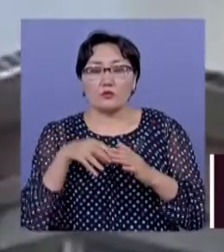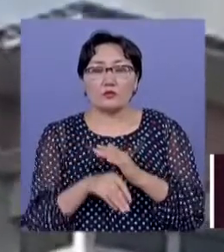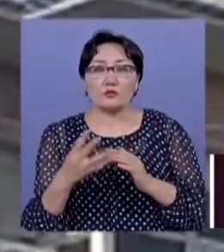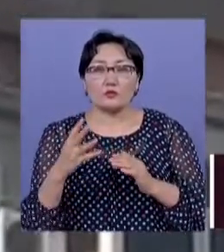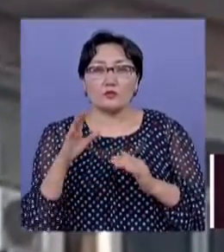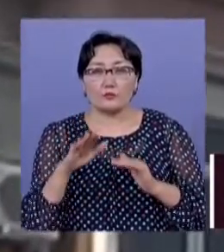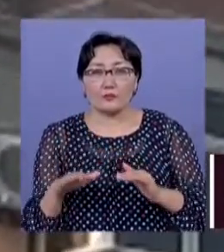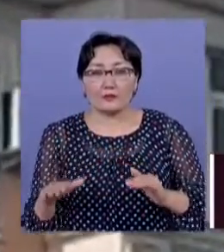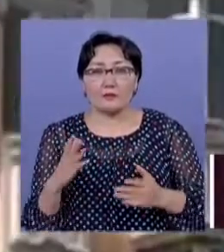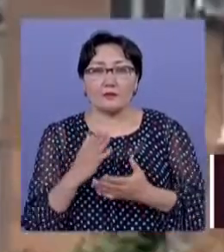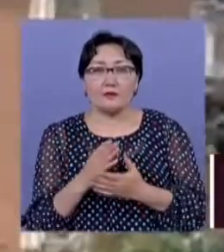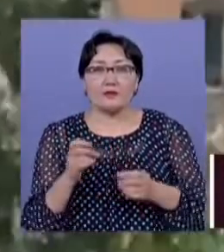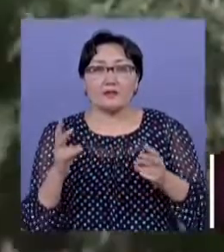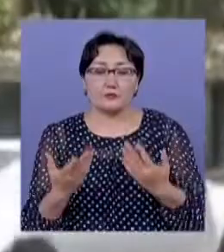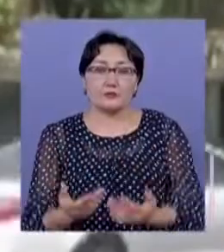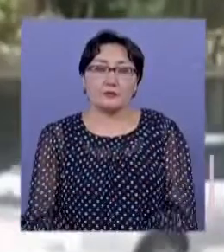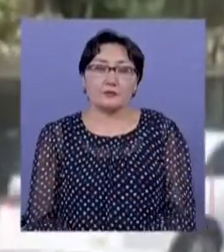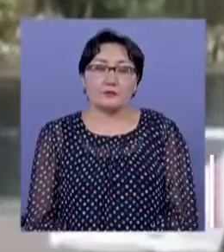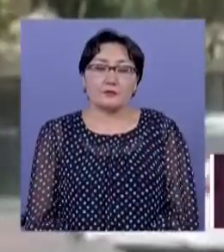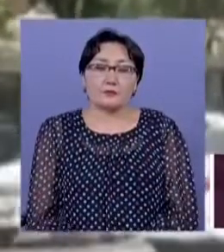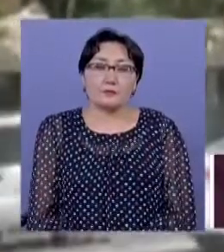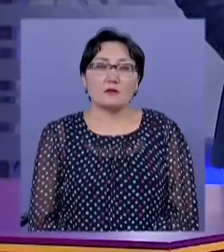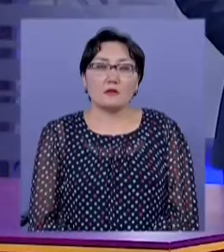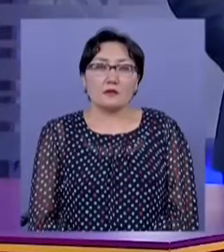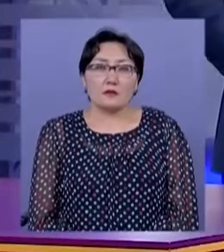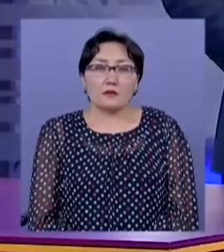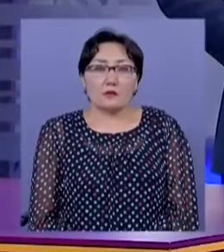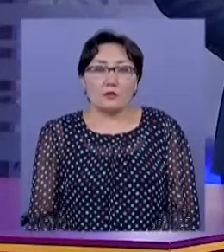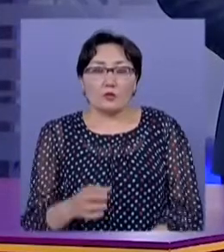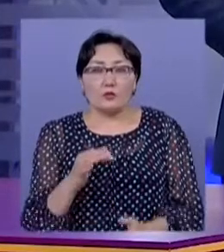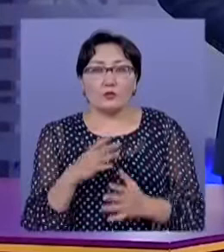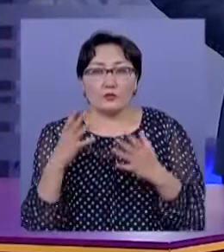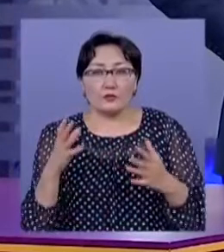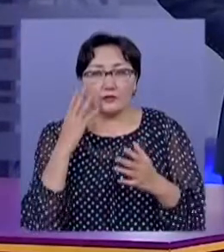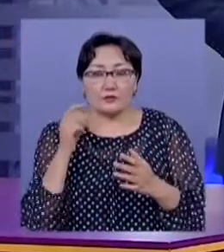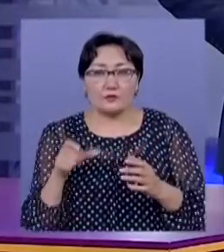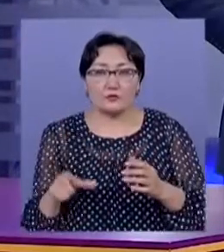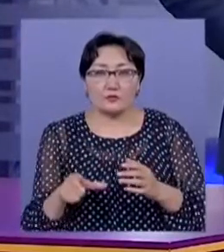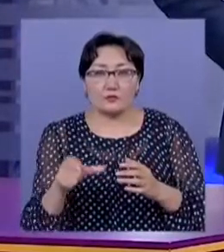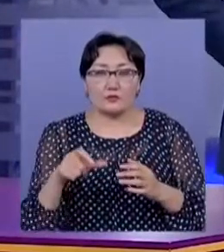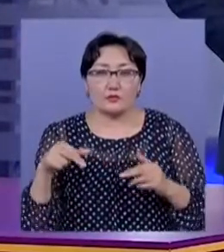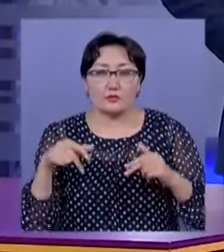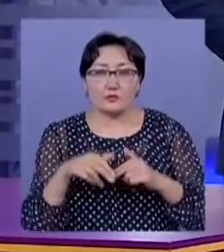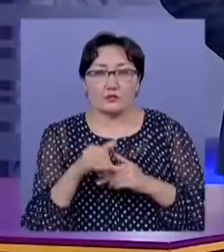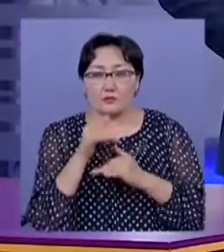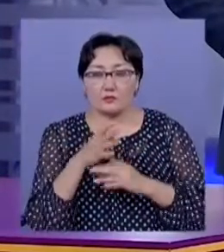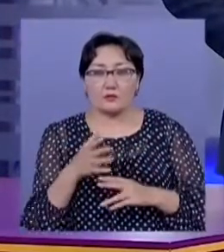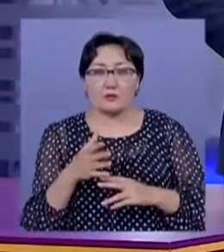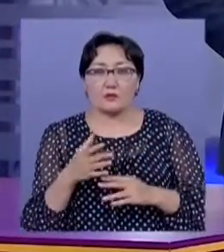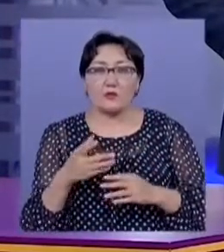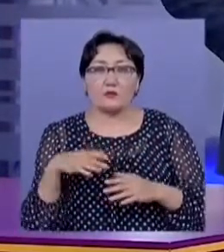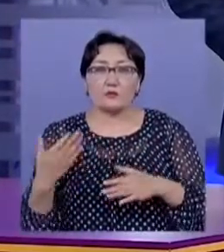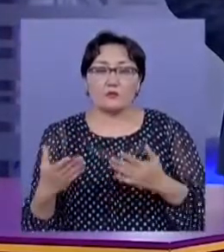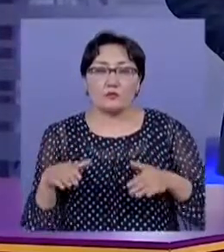4 бала бар. Зардап шеккендер мен құрбан болғандар жоқ. Үлкен Алматы өзенінің жағалауында жүруден қалдық. Қос